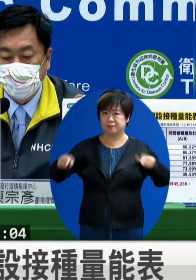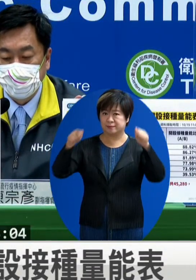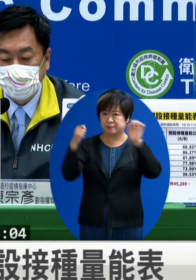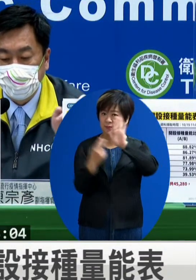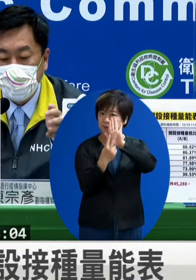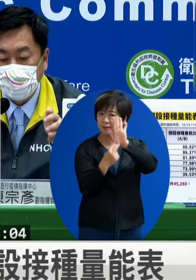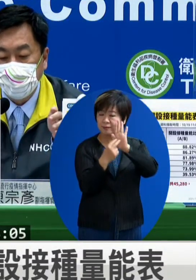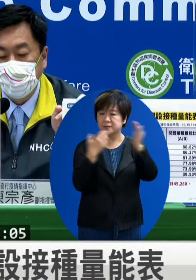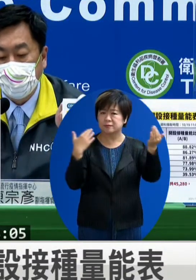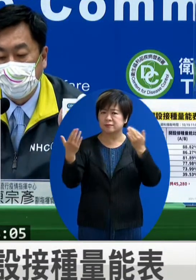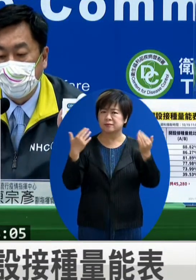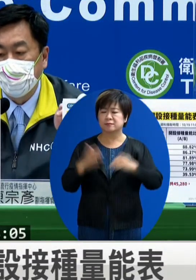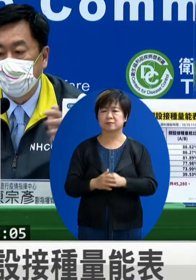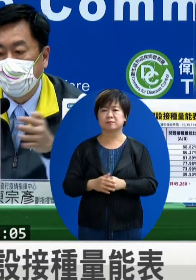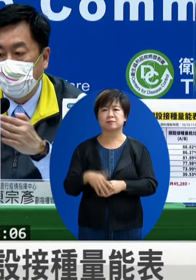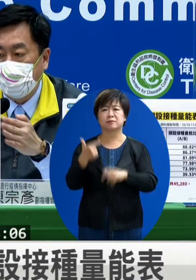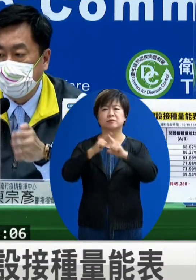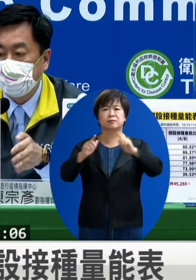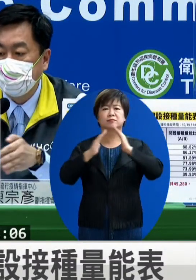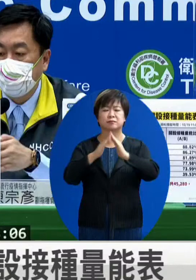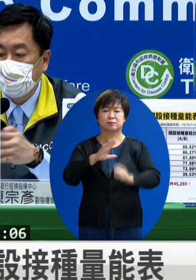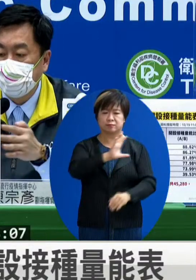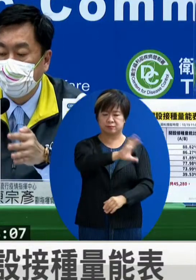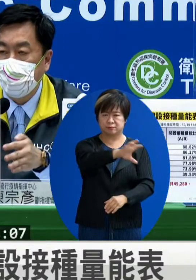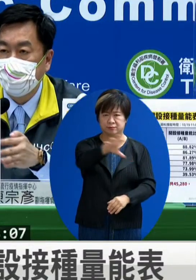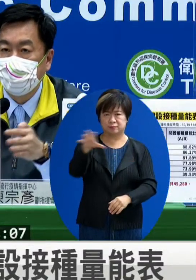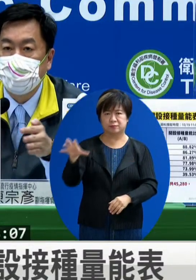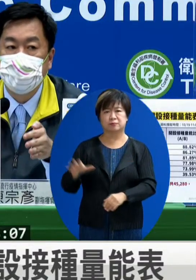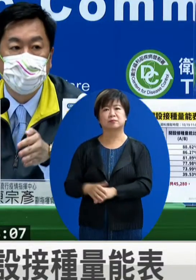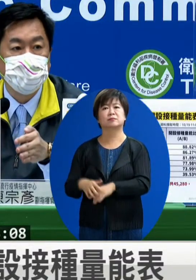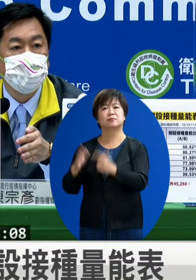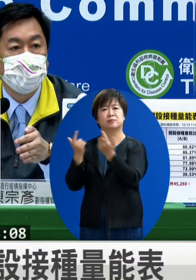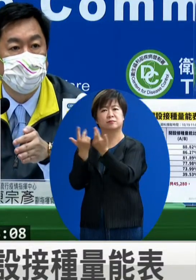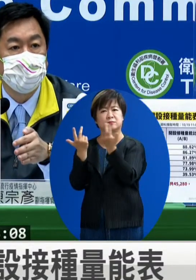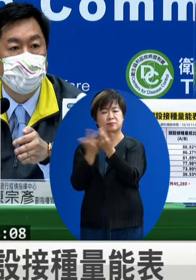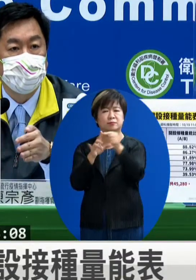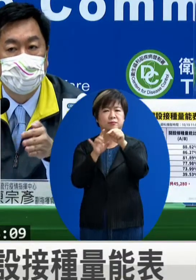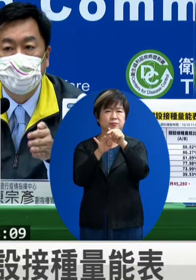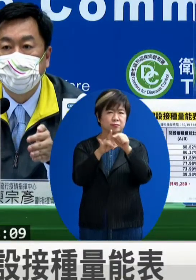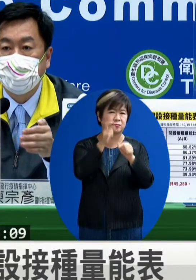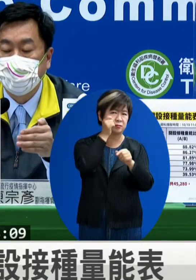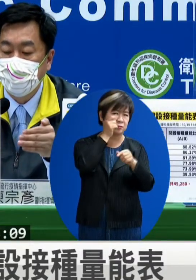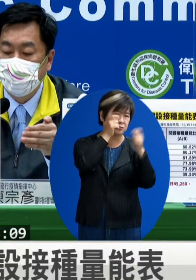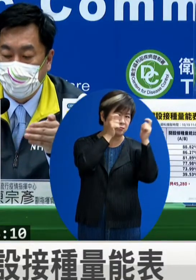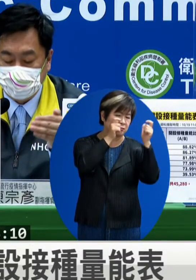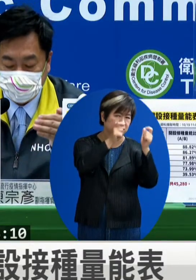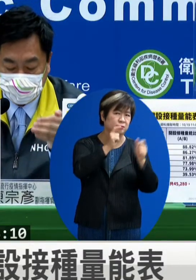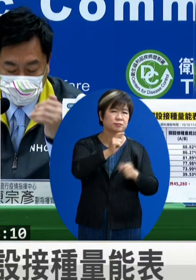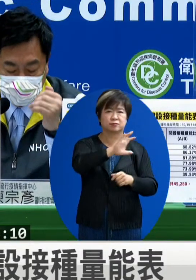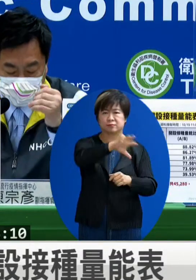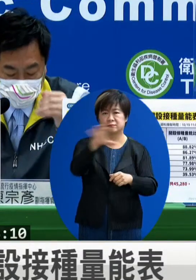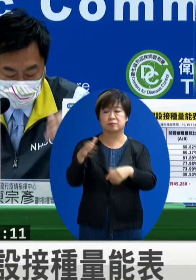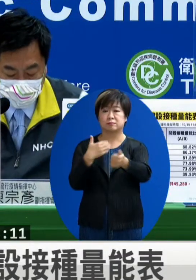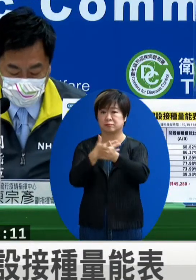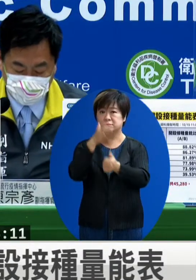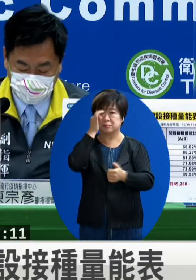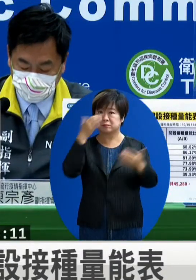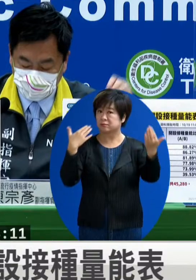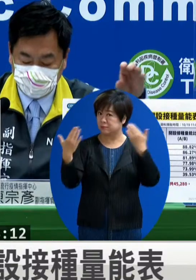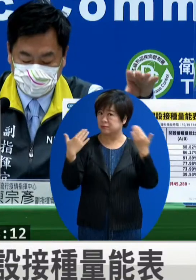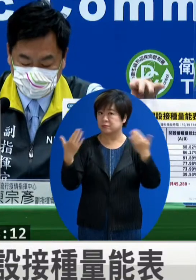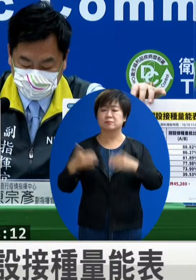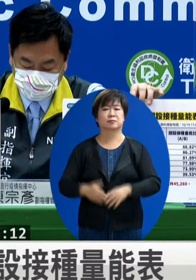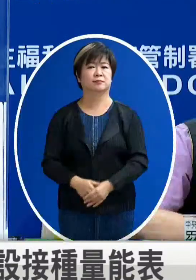在我们以六都为例把这样的一个量能跟人数的部分提供给大家作为参